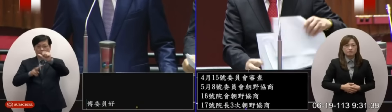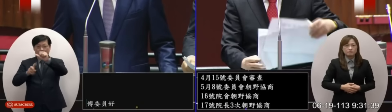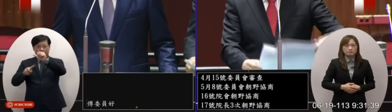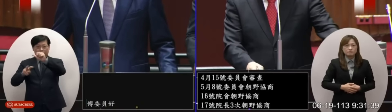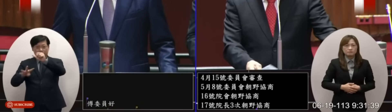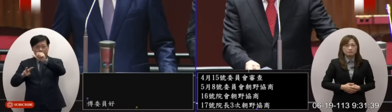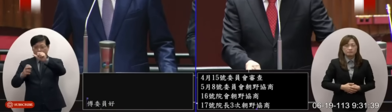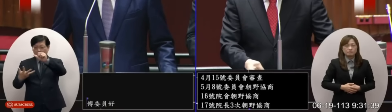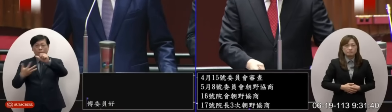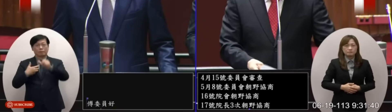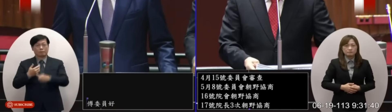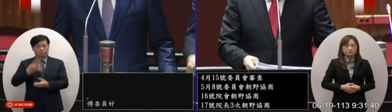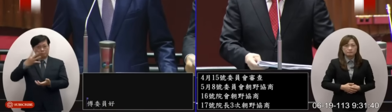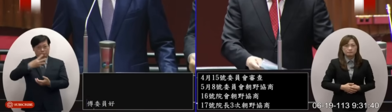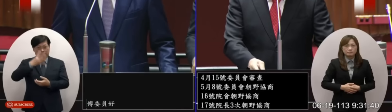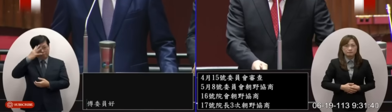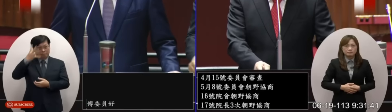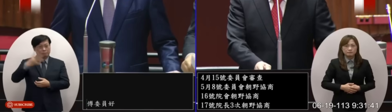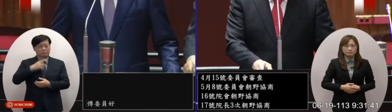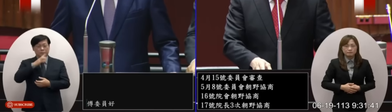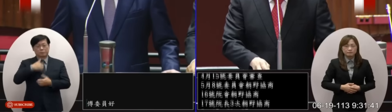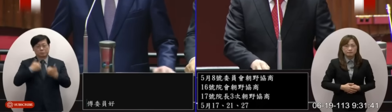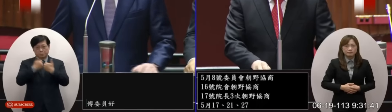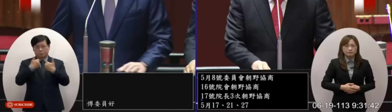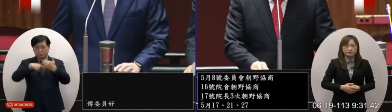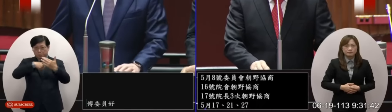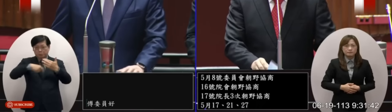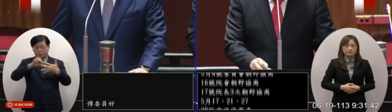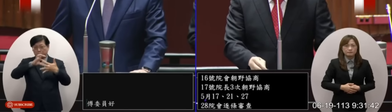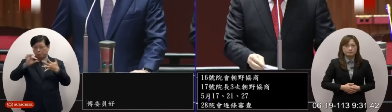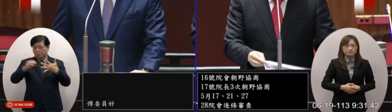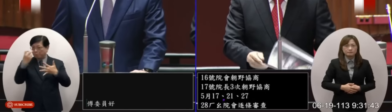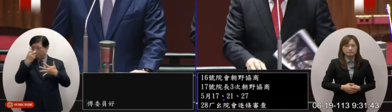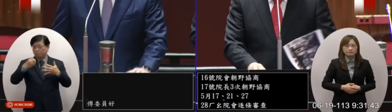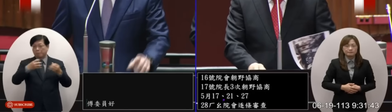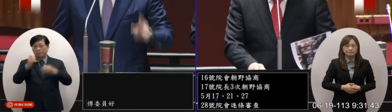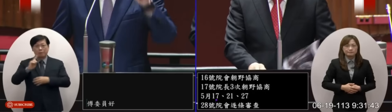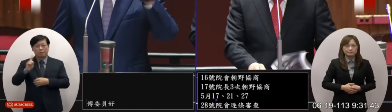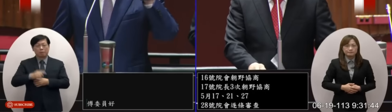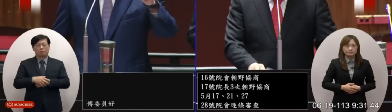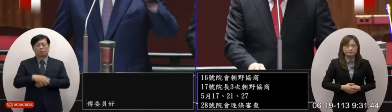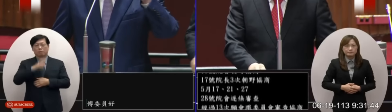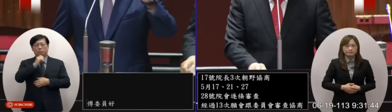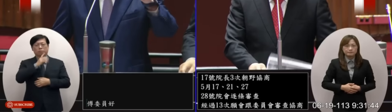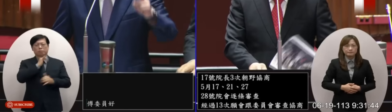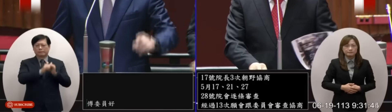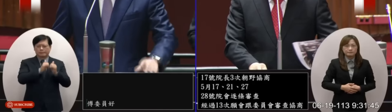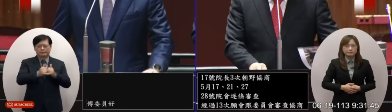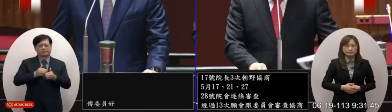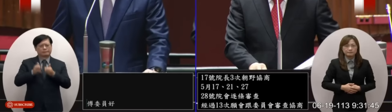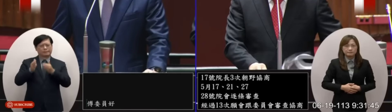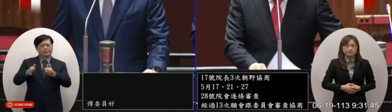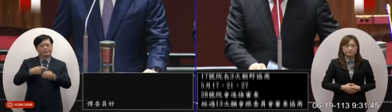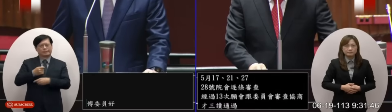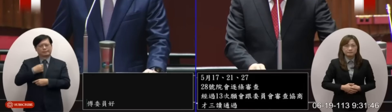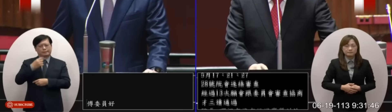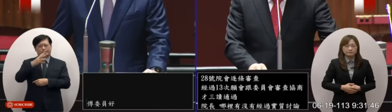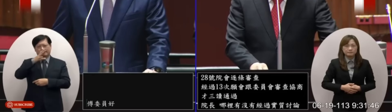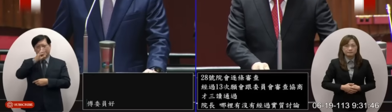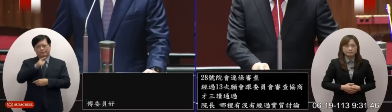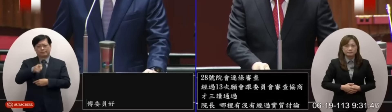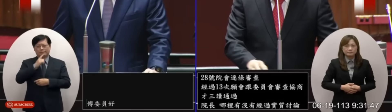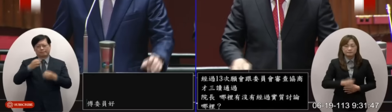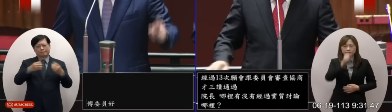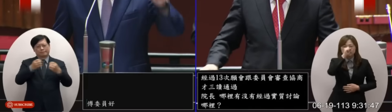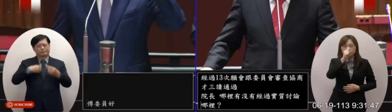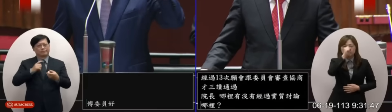5月17、21、24、28那4天的院会逐条审查呈现什么样的状况？就是为国人所诟病的整个讨